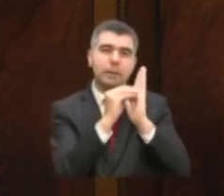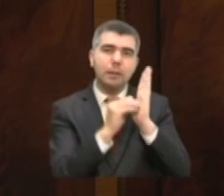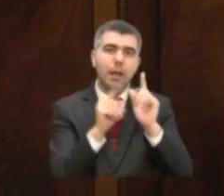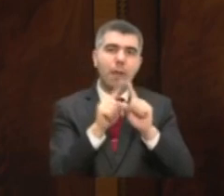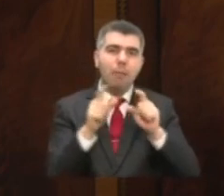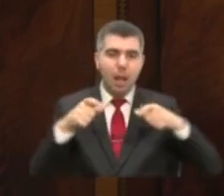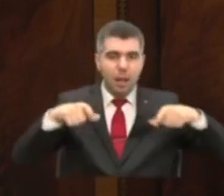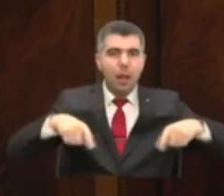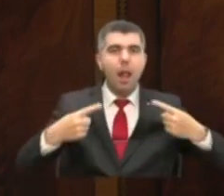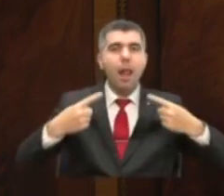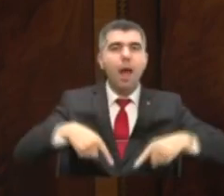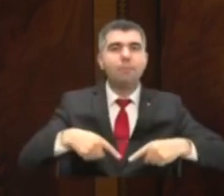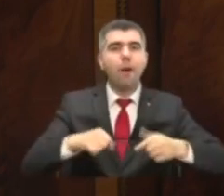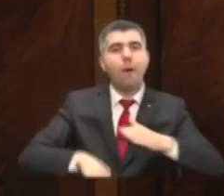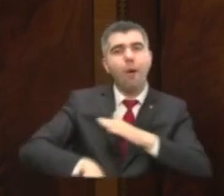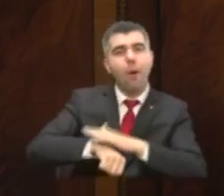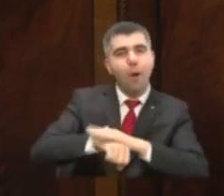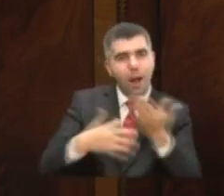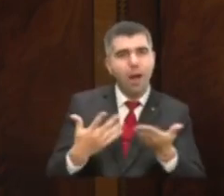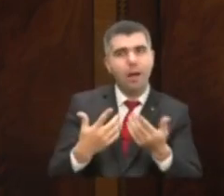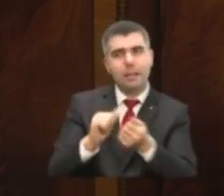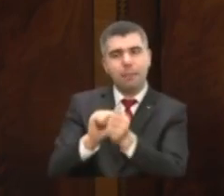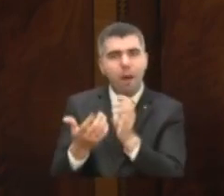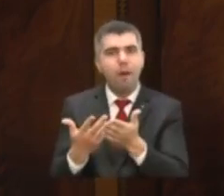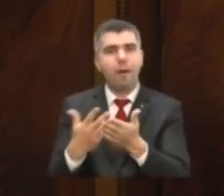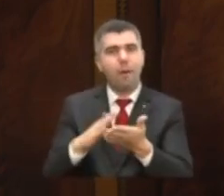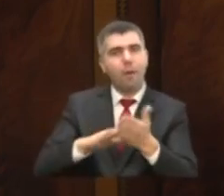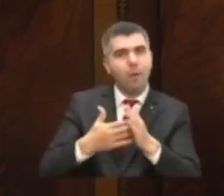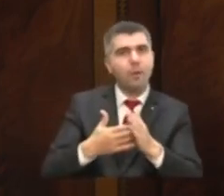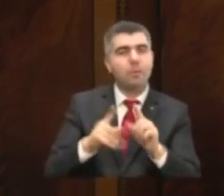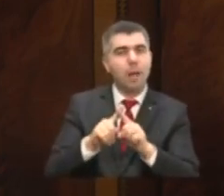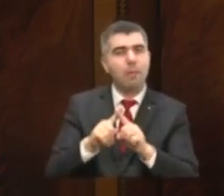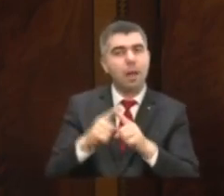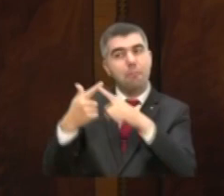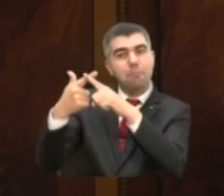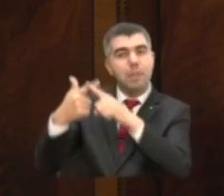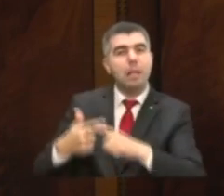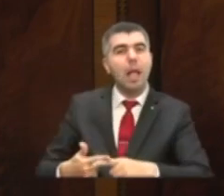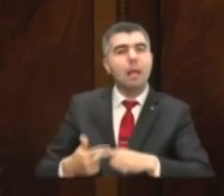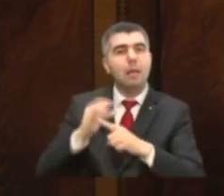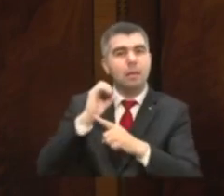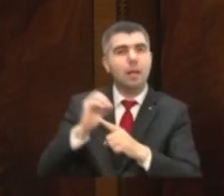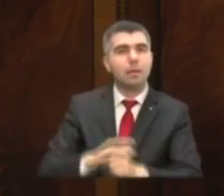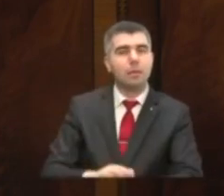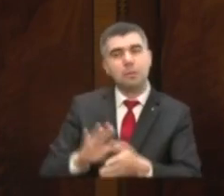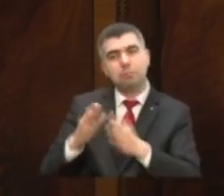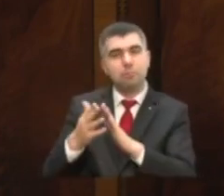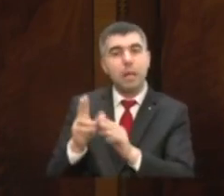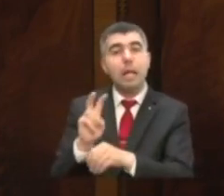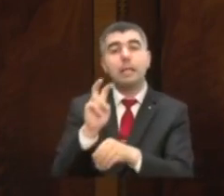القرب، وذلك عن طريق وضع واحد الآلية ديال التمويل. أخذت قرض